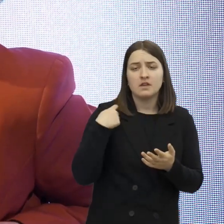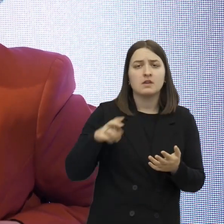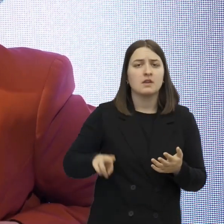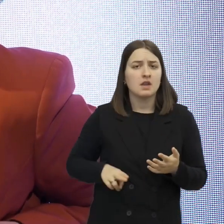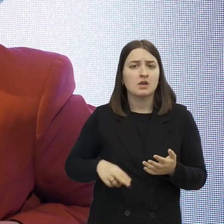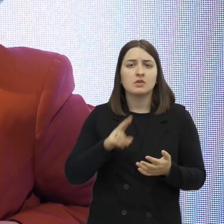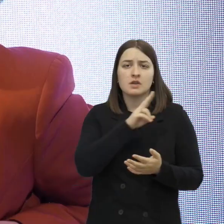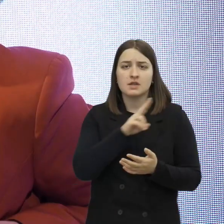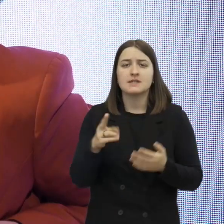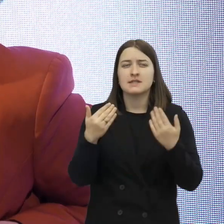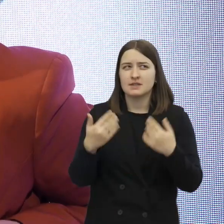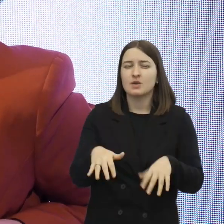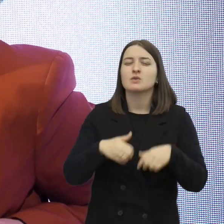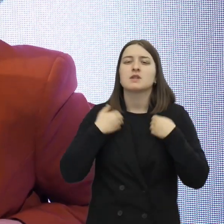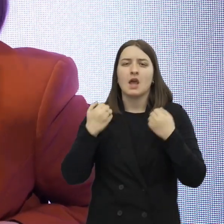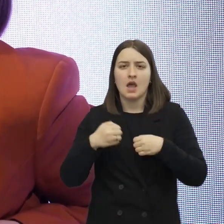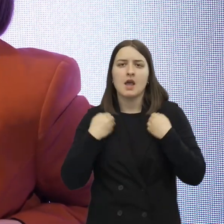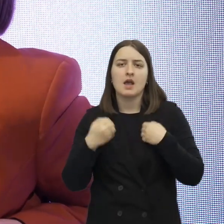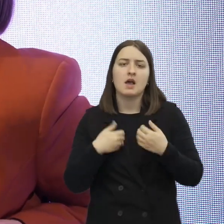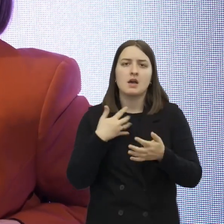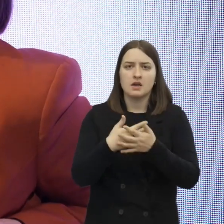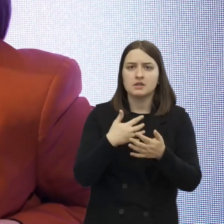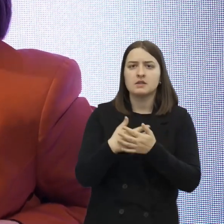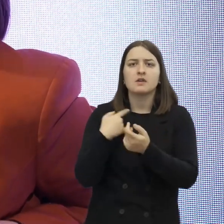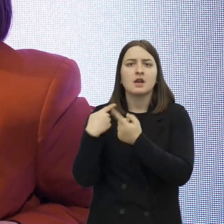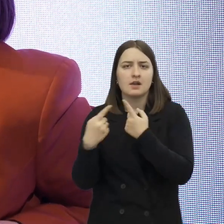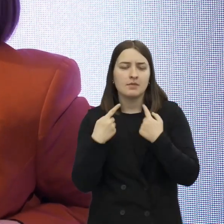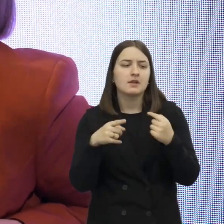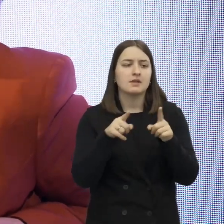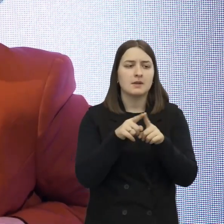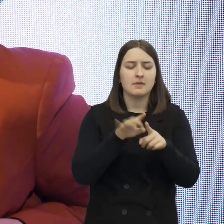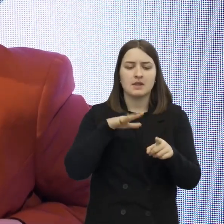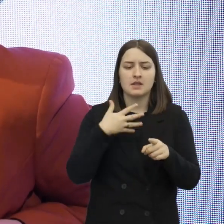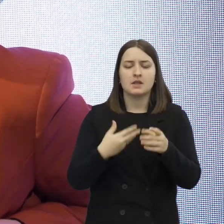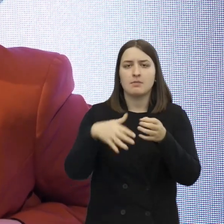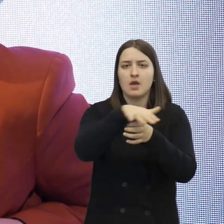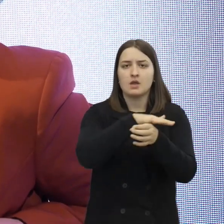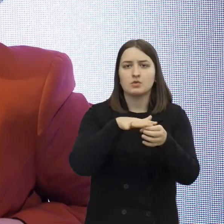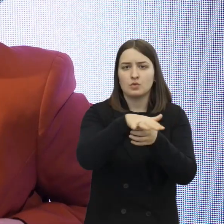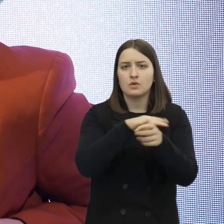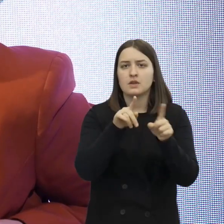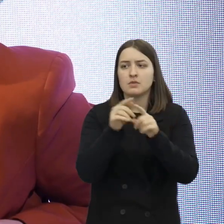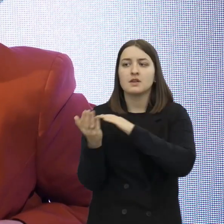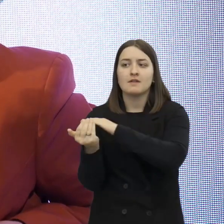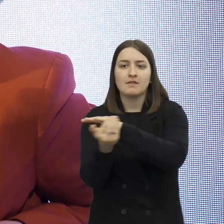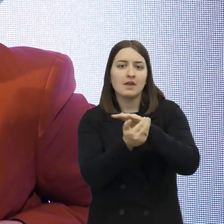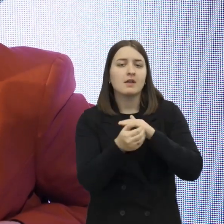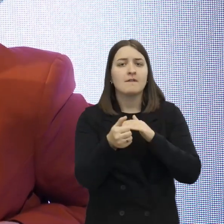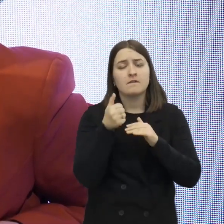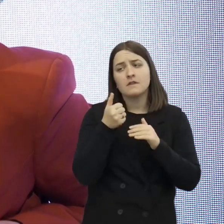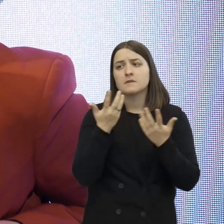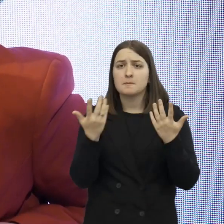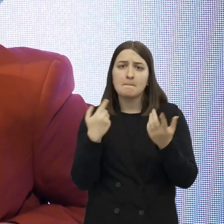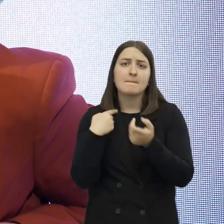kalbėti šitą temą ir kviečiasi tada ir pačios trans bendruomenės asmenis bando įsivertinti